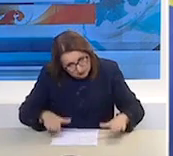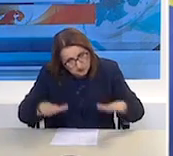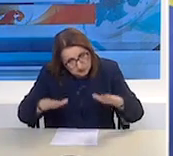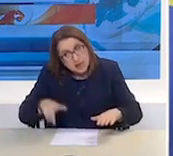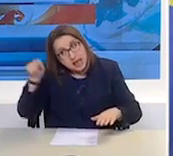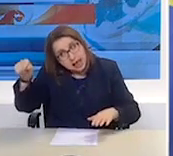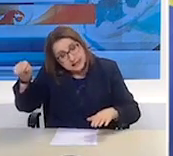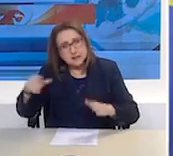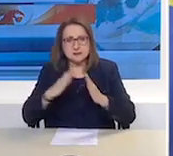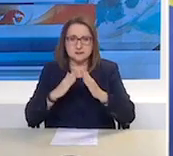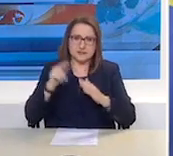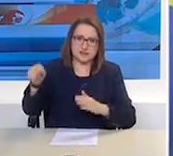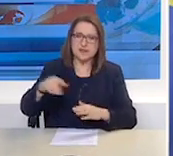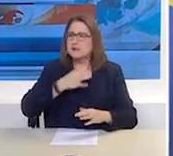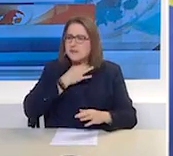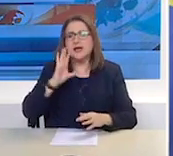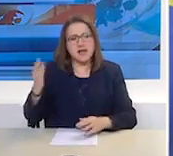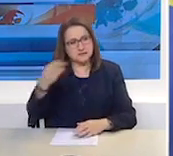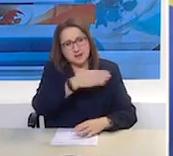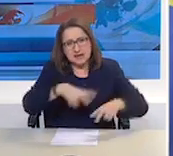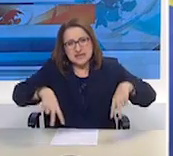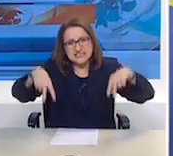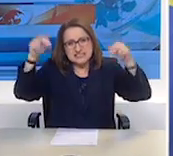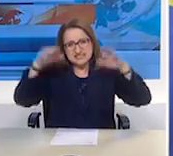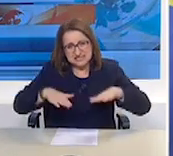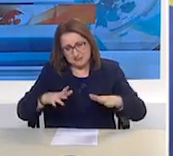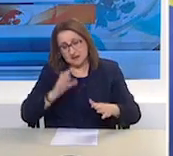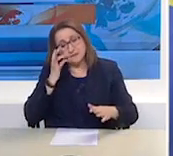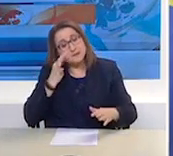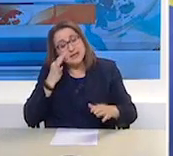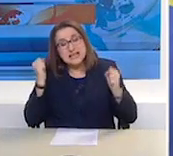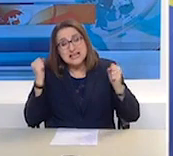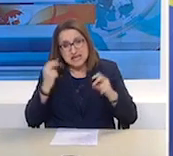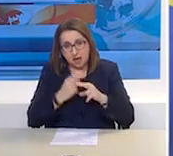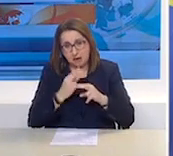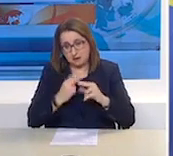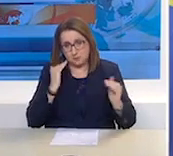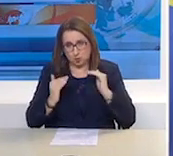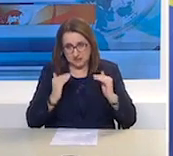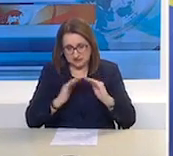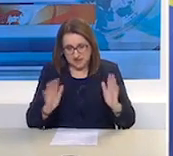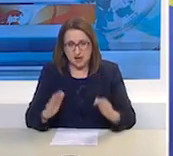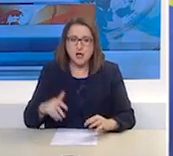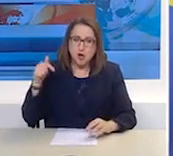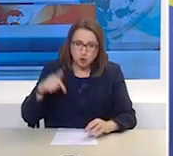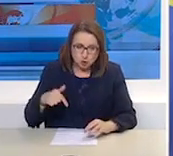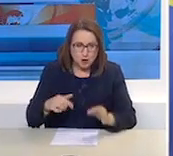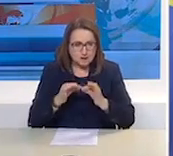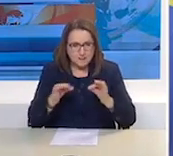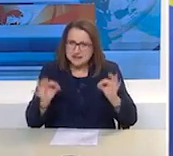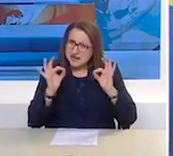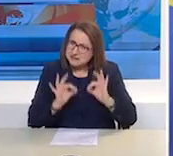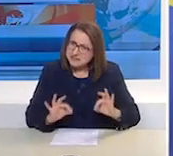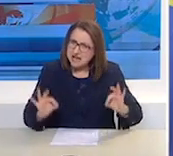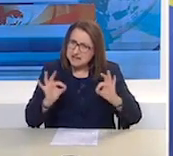τα θρησκευτικά τους καθήκοντα, προστατεύοντας ταυτόχρονα την υγεία τους. Βρισκόμαστε σε μια διαδικασία αποκλιμάκωσης των μέτρων.